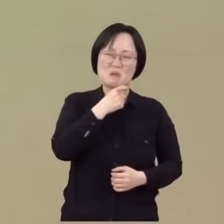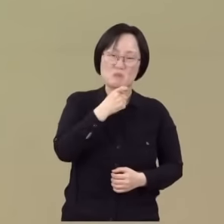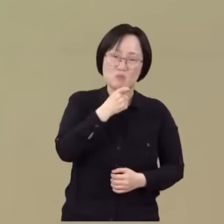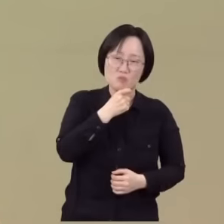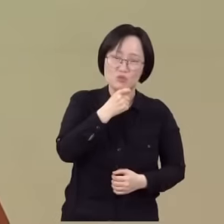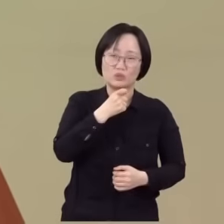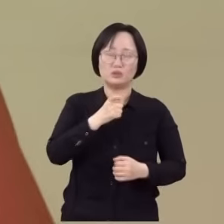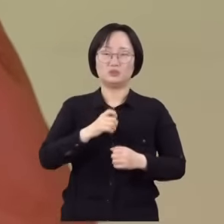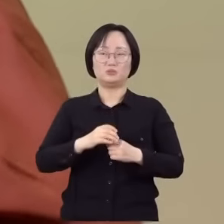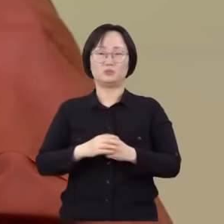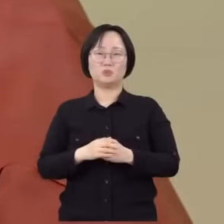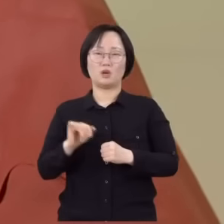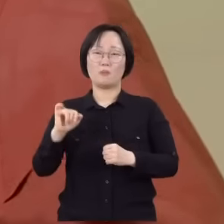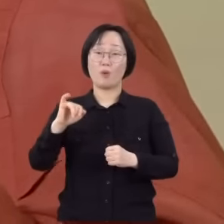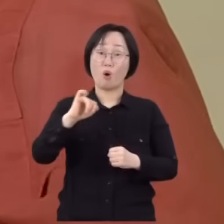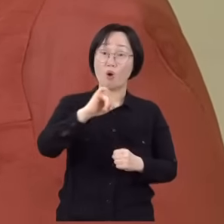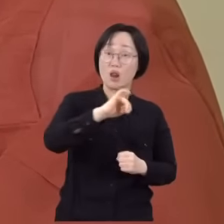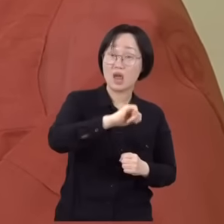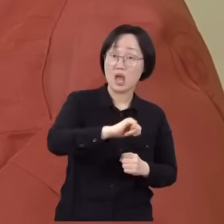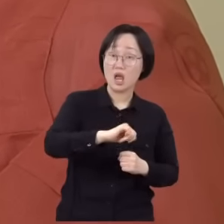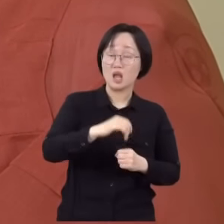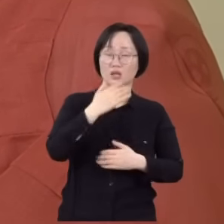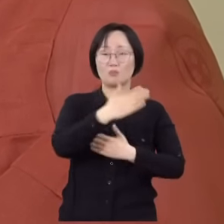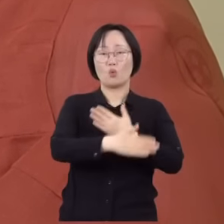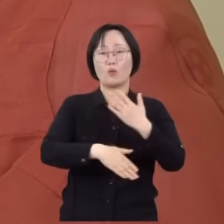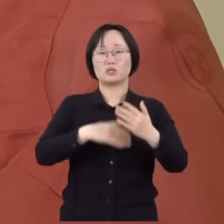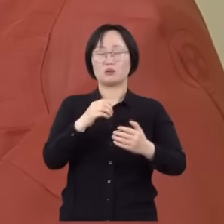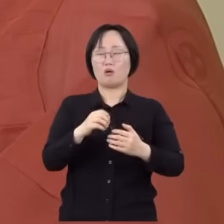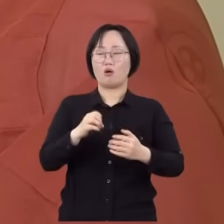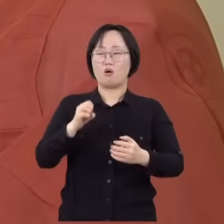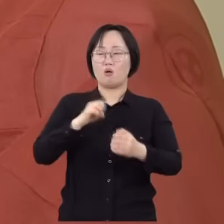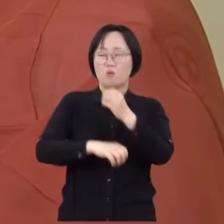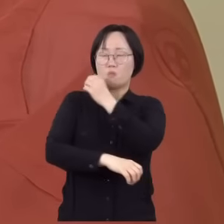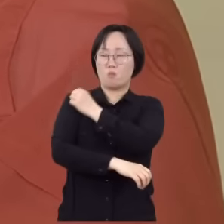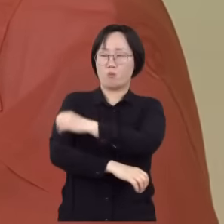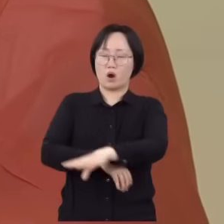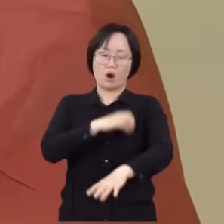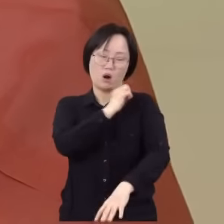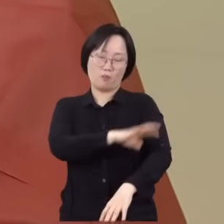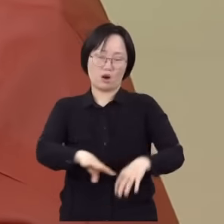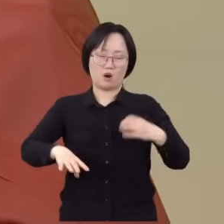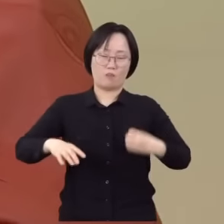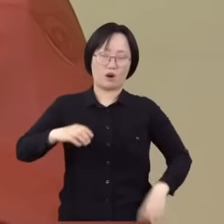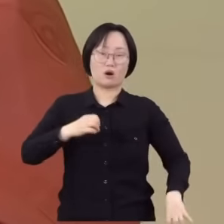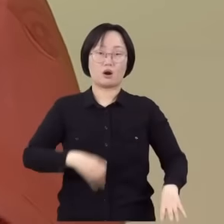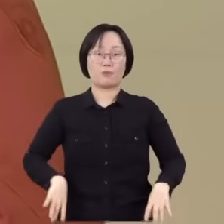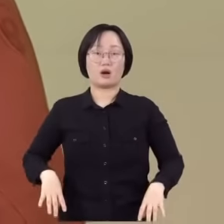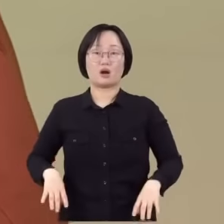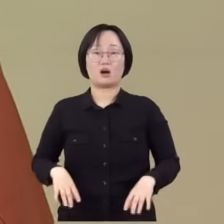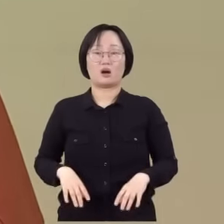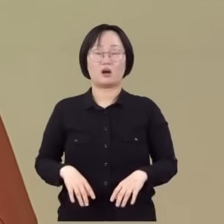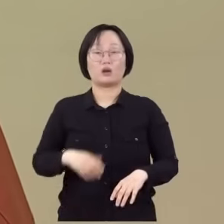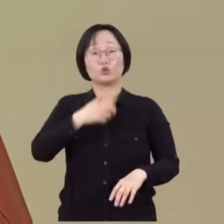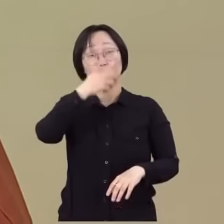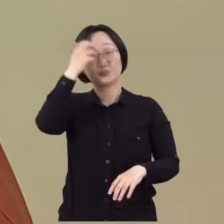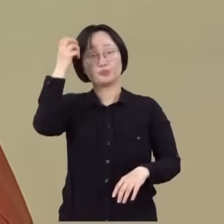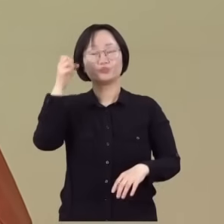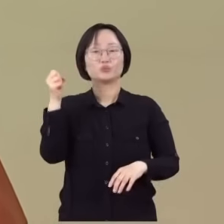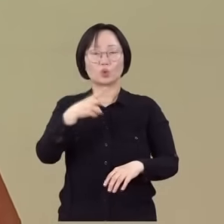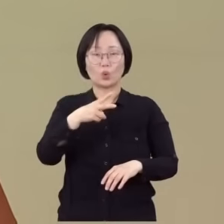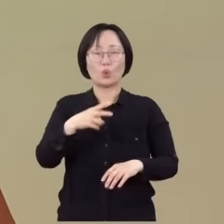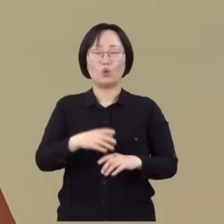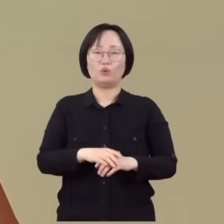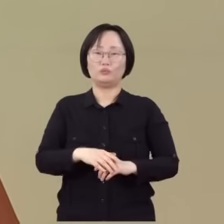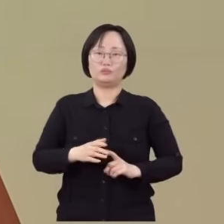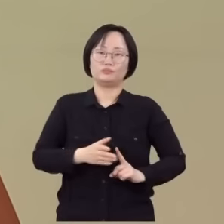혹은 무슨 벌레 같은게 막 몸에서 빠져 나가든가 혹은 꿈에서 불보 살림 불보 살림의